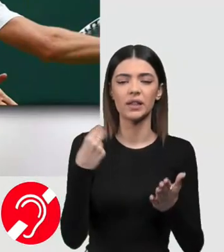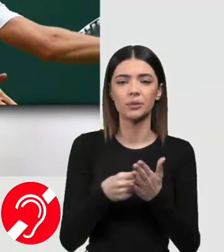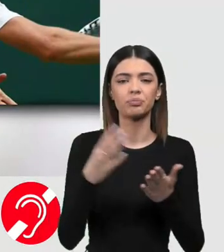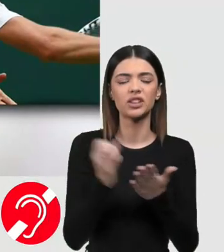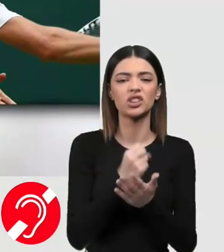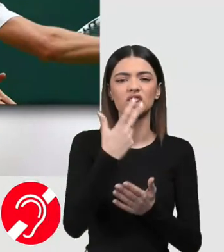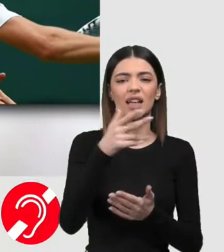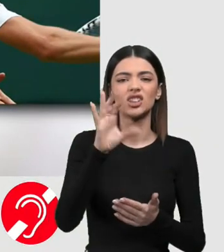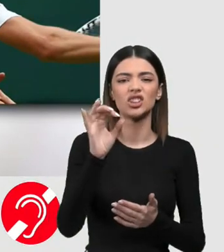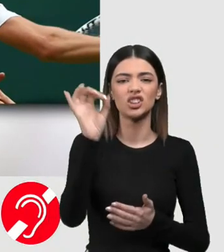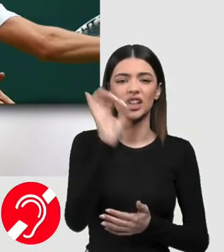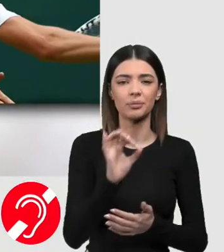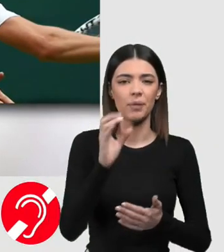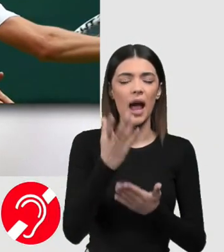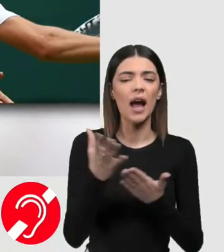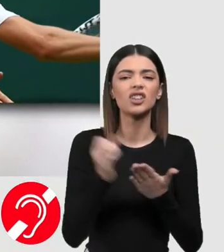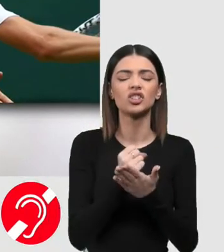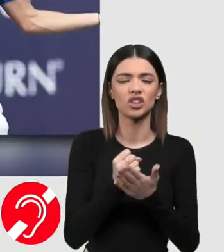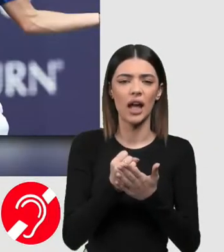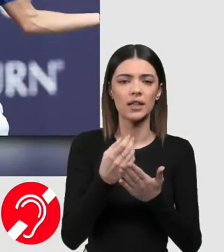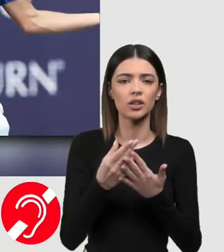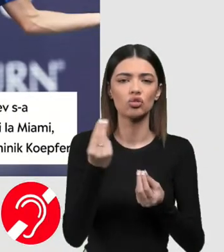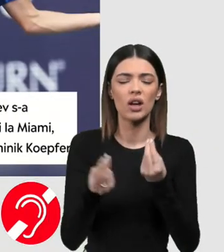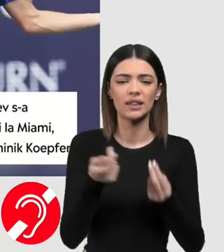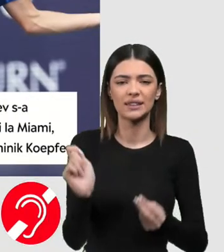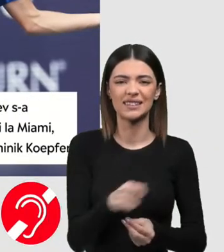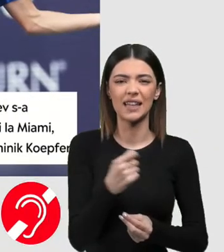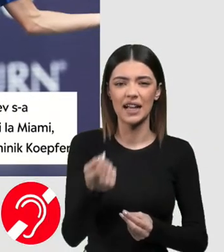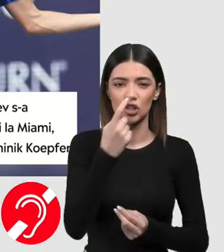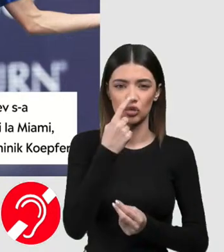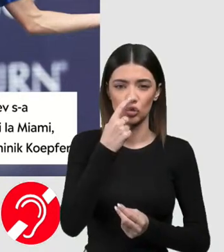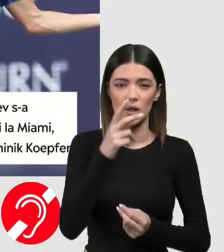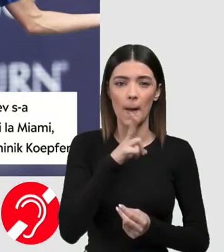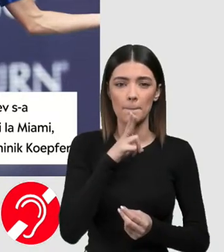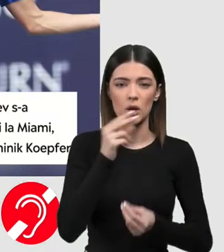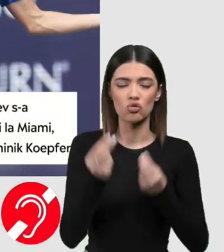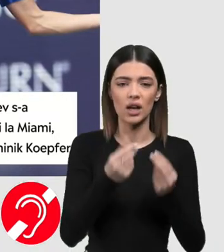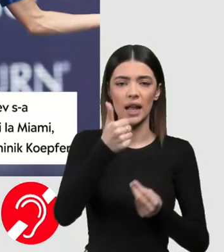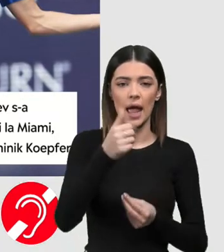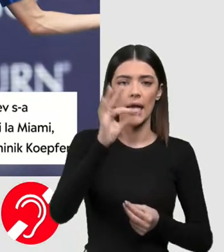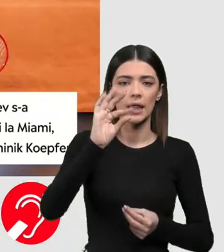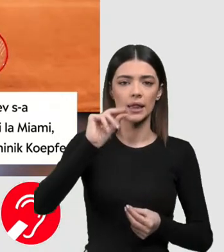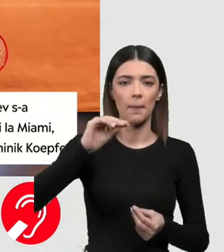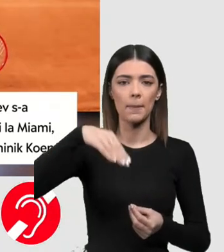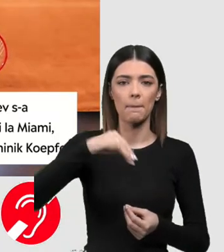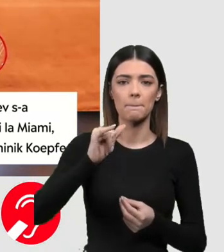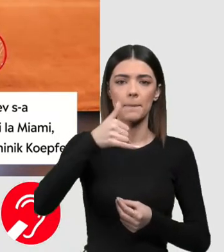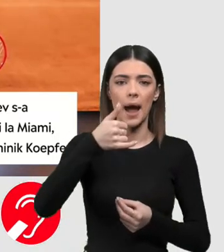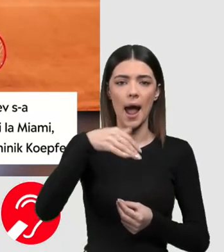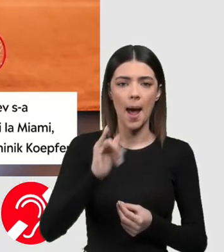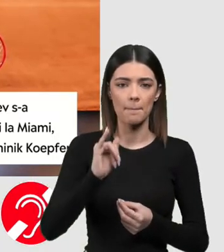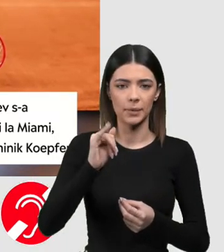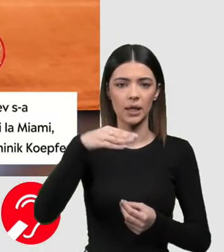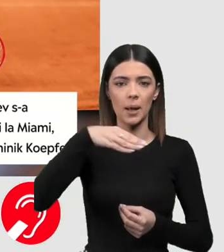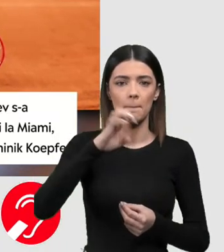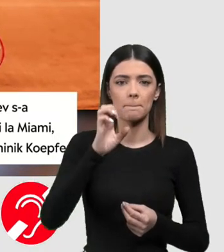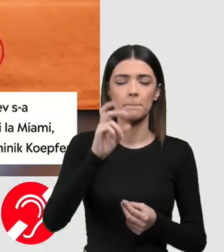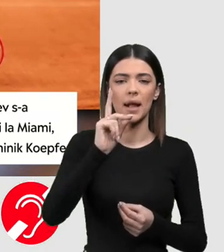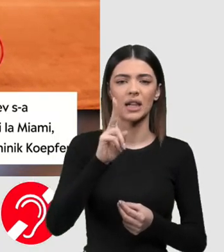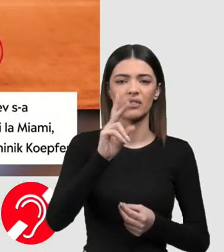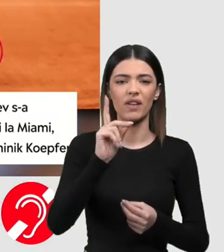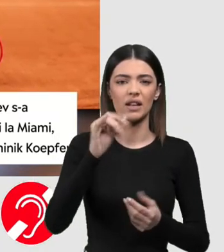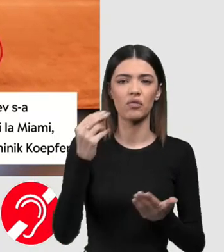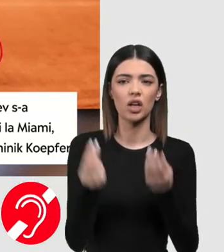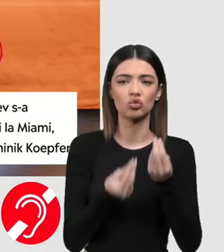Medvedev înscrie a 350-a victorie a carierei, tenismenul rus s-a calificat marți în sferturi la Masters-ul ATP de la